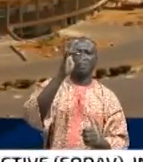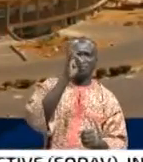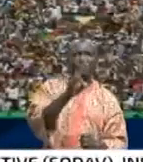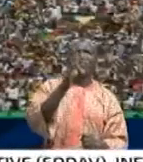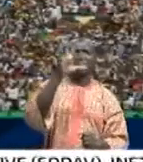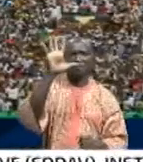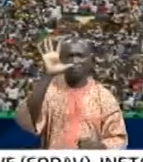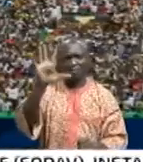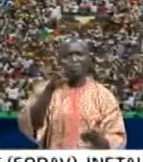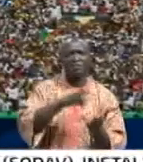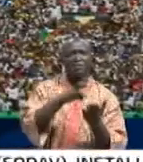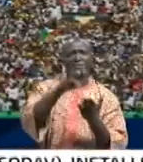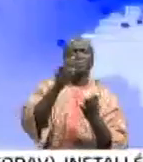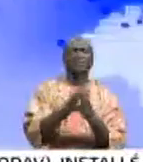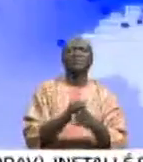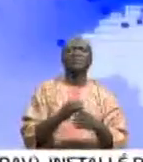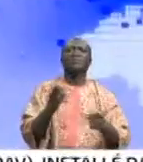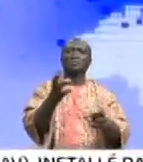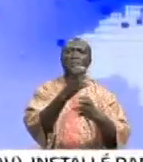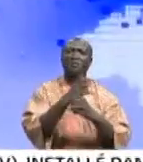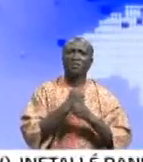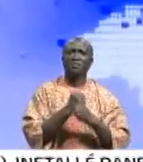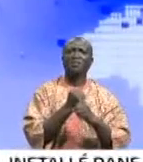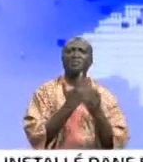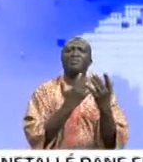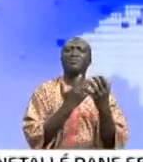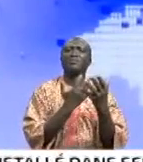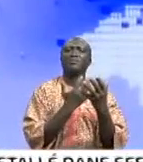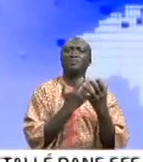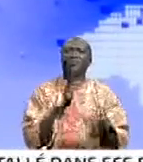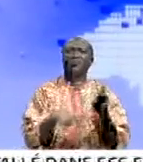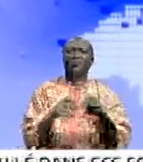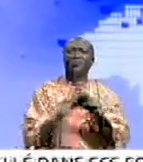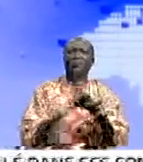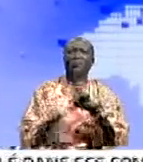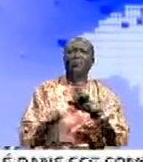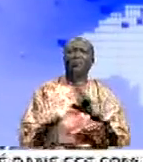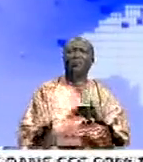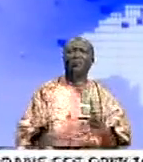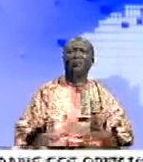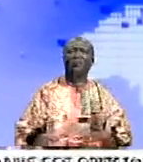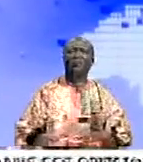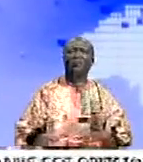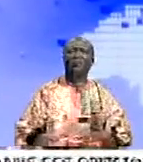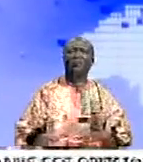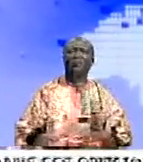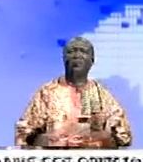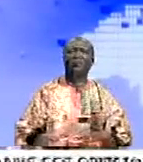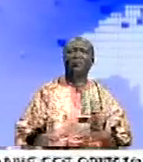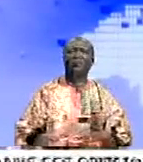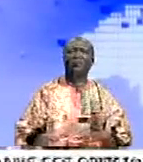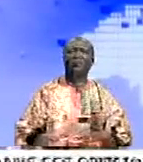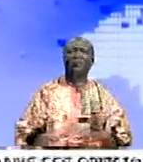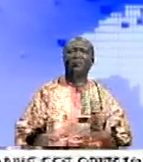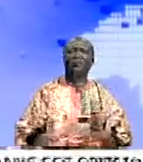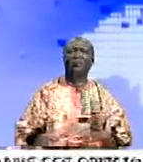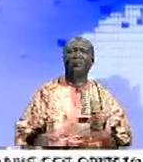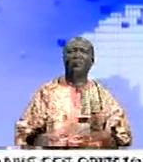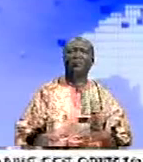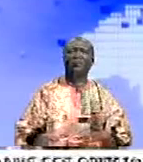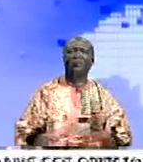de recettes sont attendus le public sénégalais privé de ses joueurs et cela depuis déjà trois jours une volonté